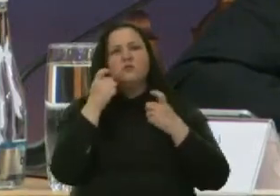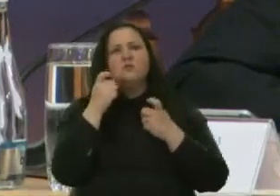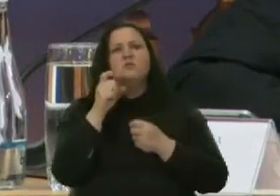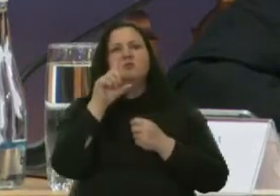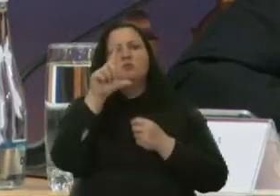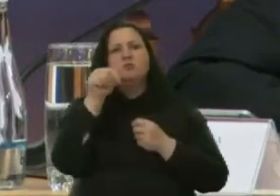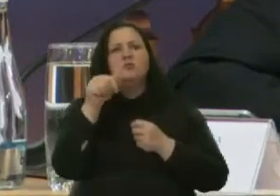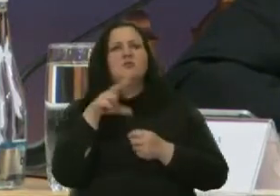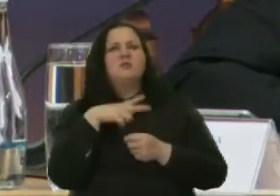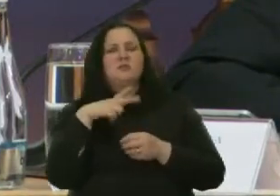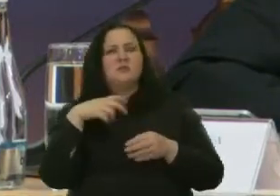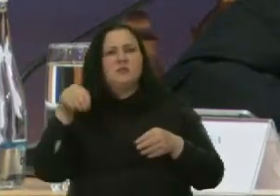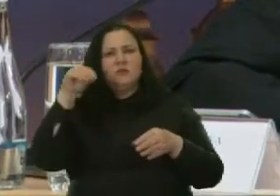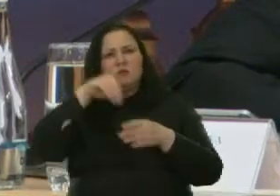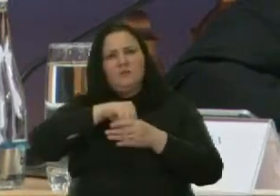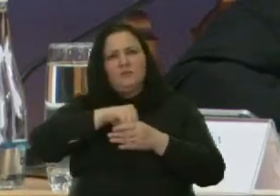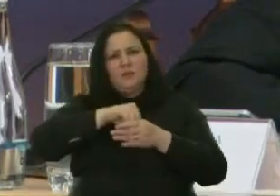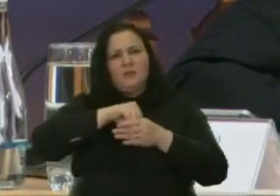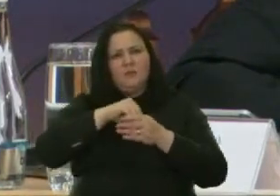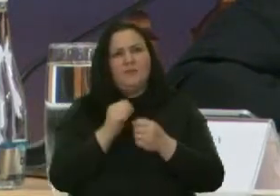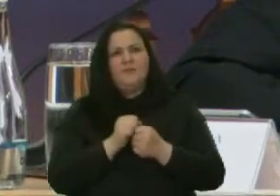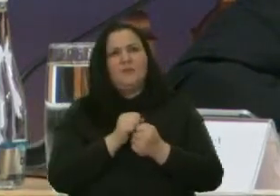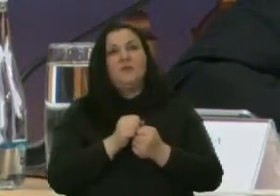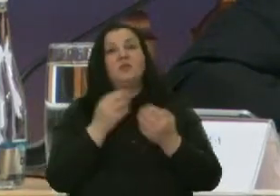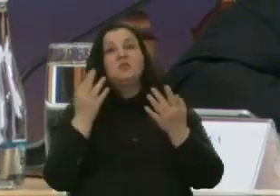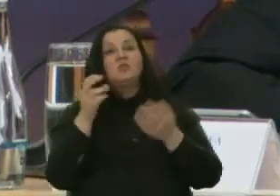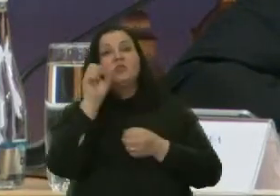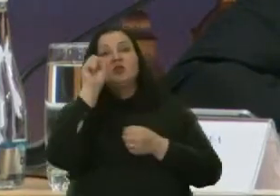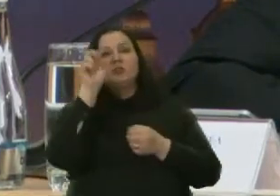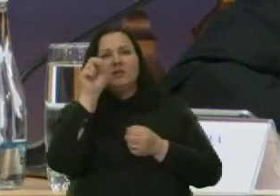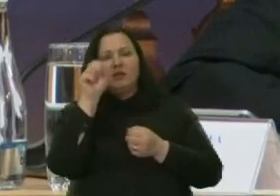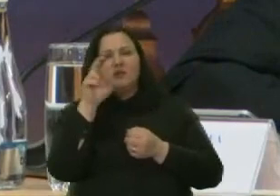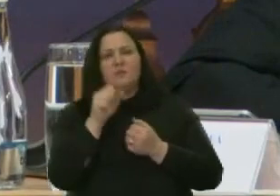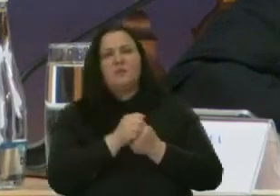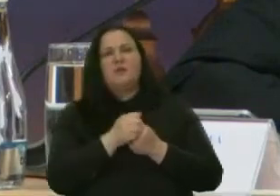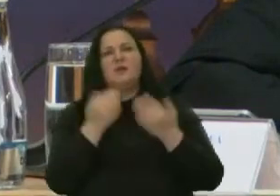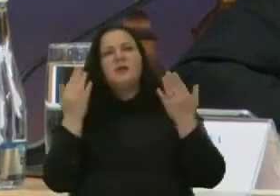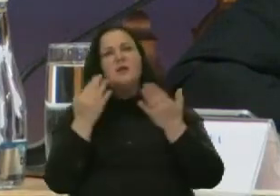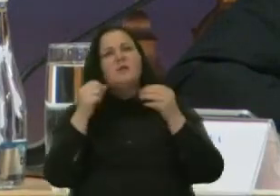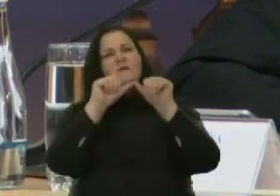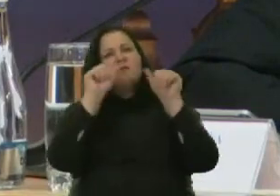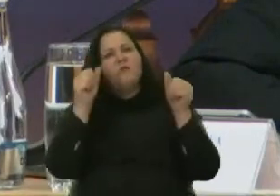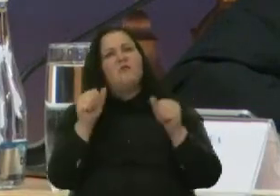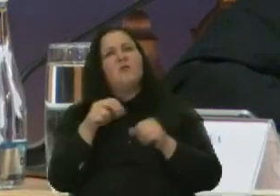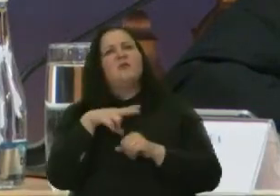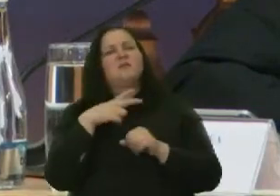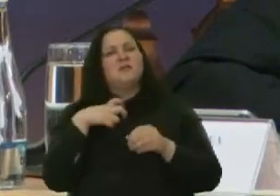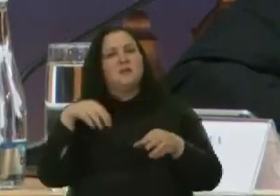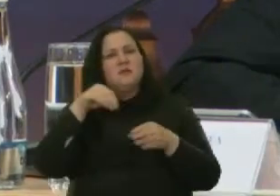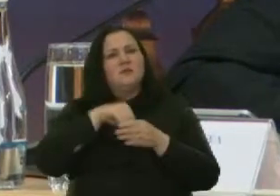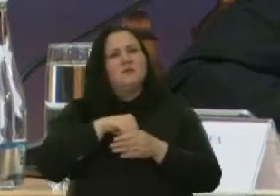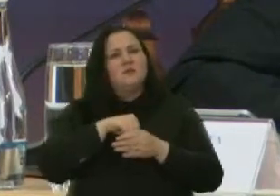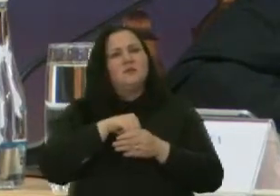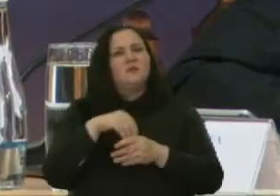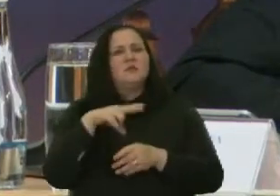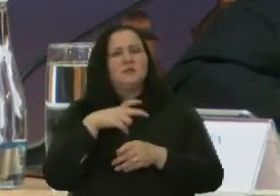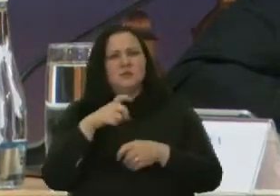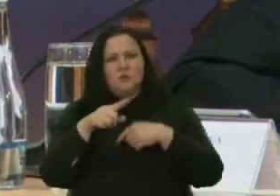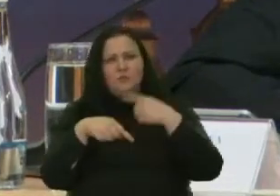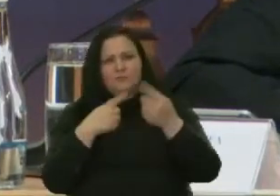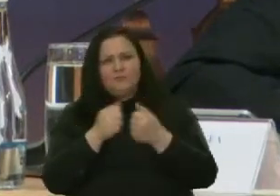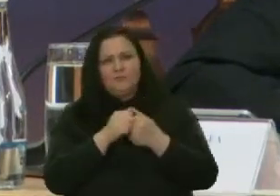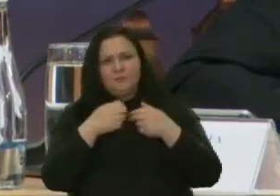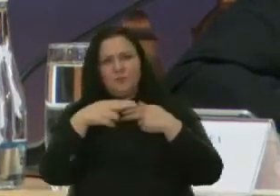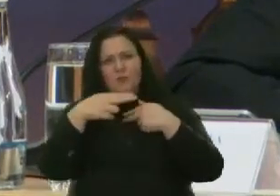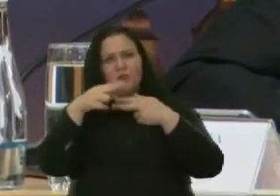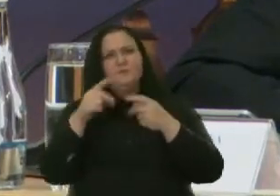în în implementare cele 13 care într o formă sau alta sunt în implementare sunt cam următoarele